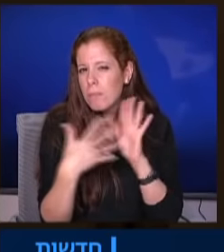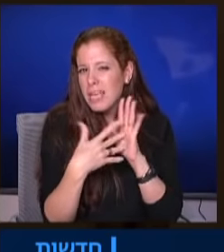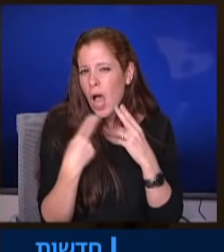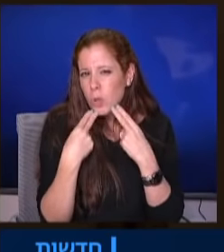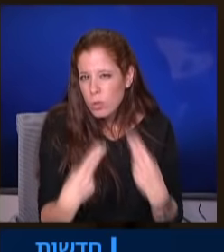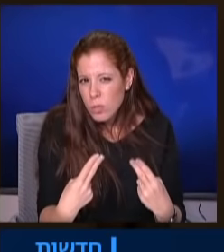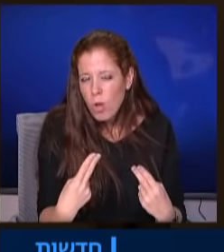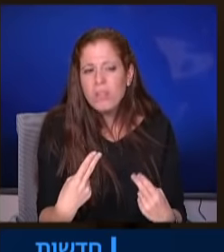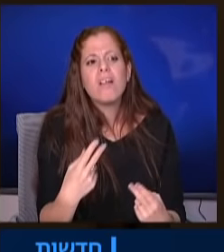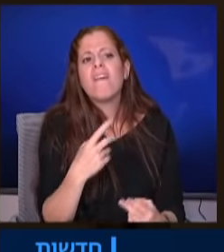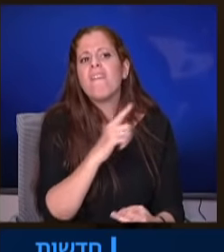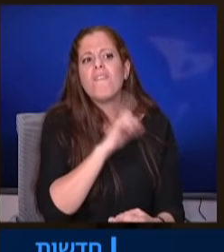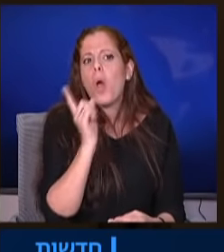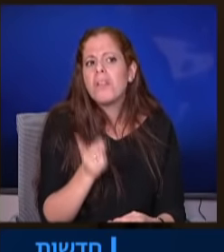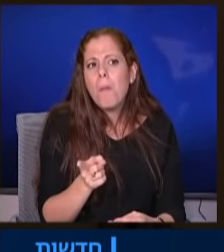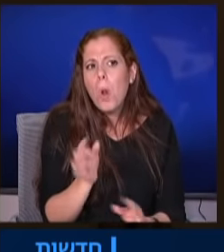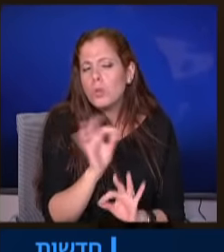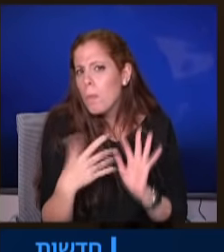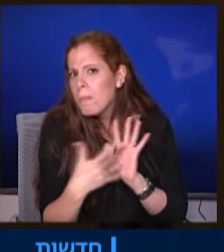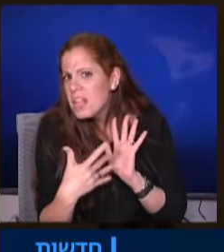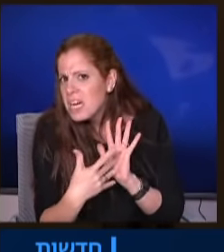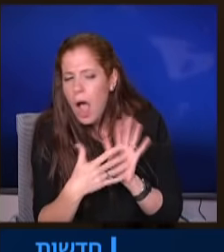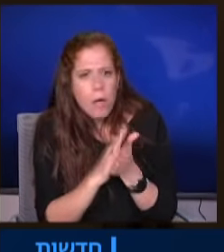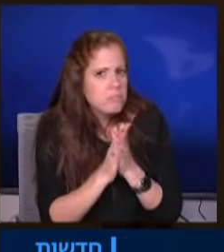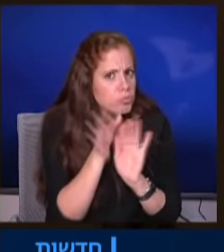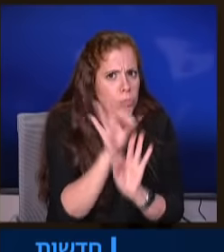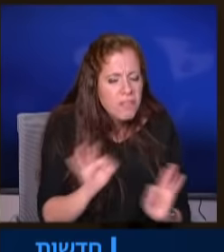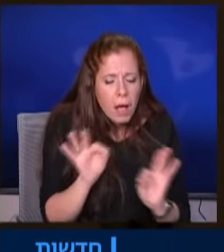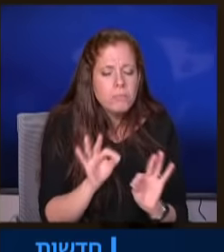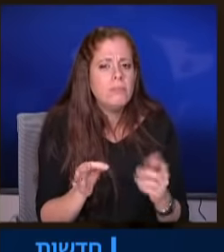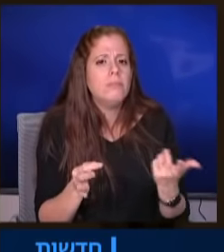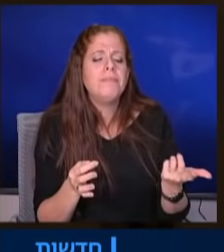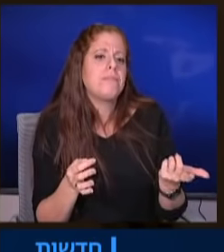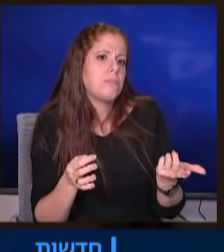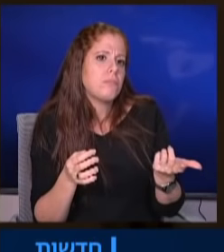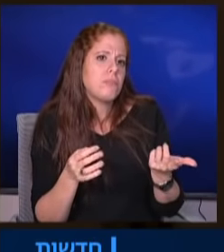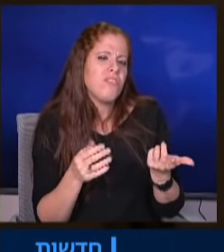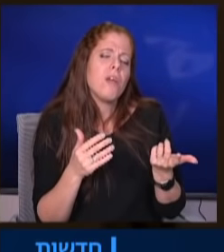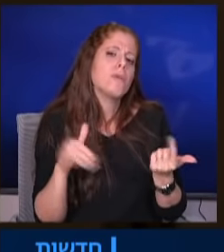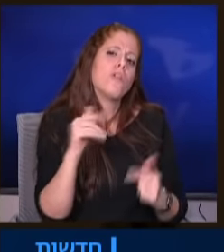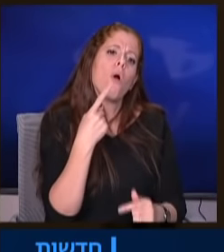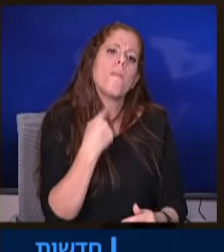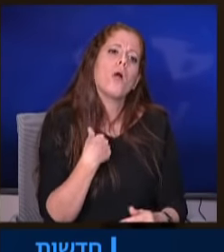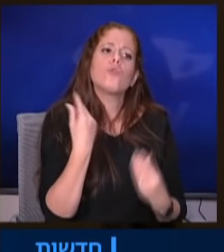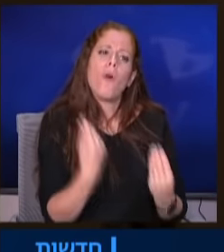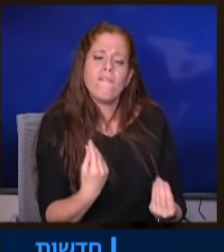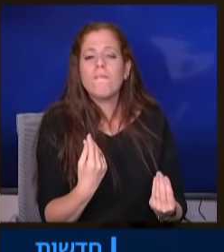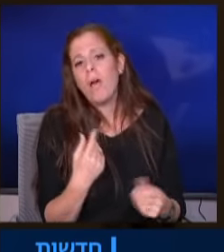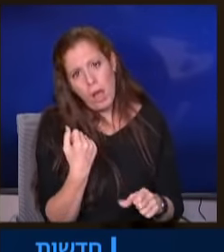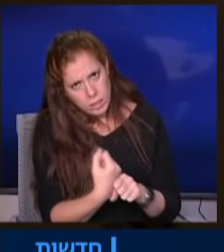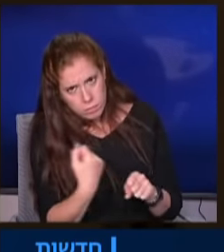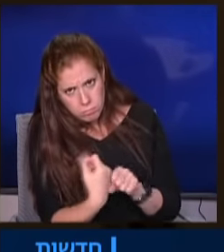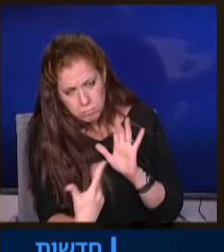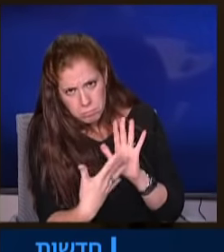ולא הייתה אמור להיות שום בעצם בדיקה פנימית או משהו כזה. ובאיזשהו שלב הוא אמר לי, טוב, אני צריך לעשות לך